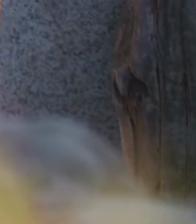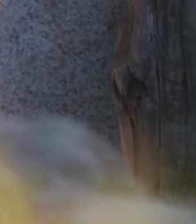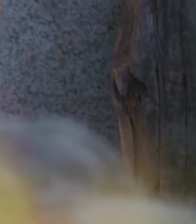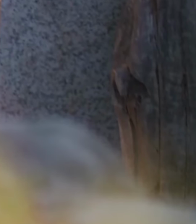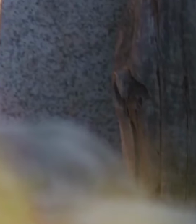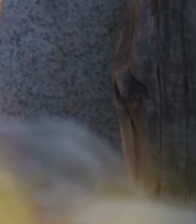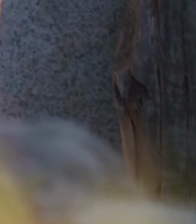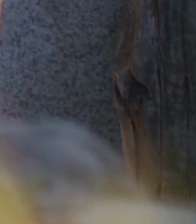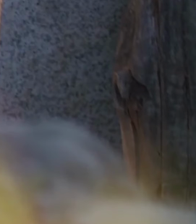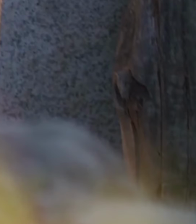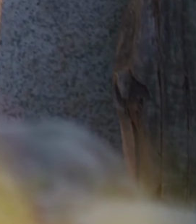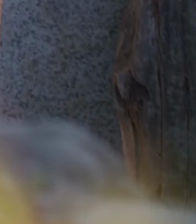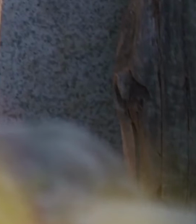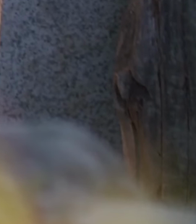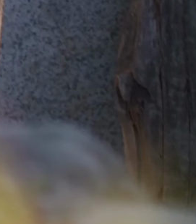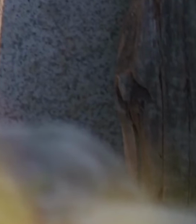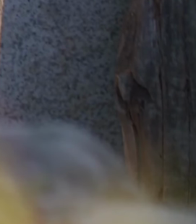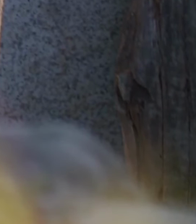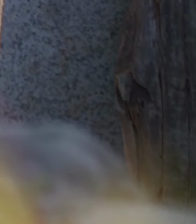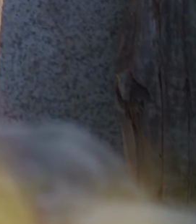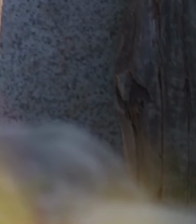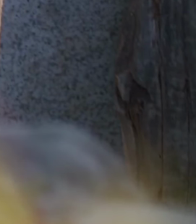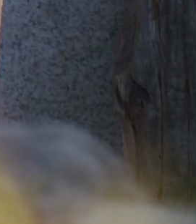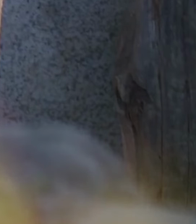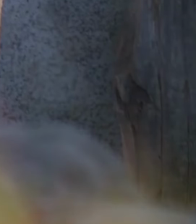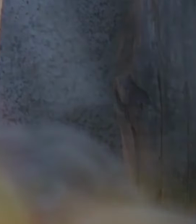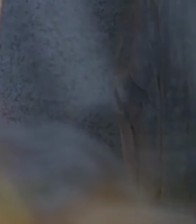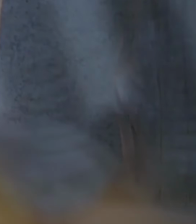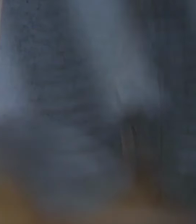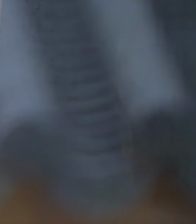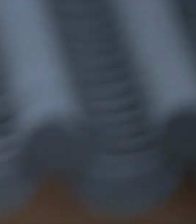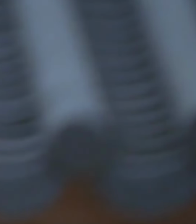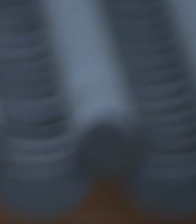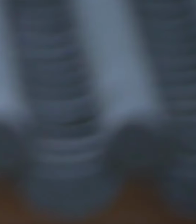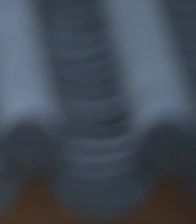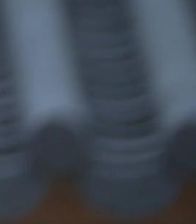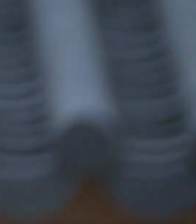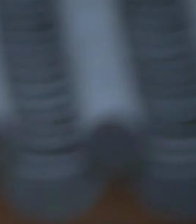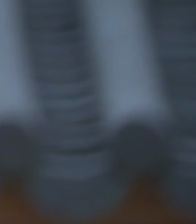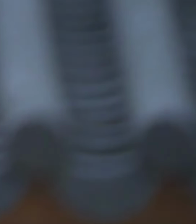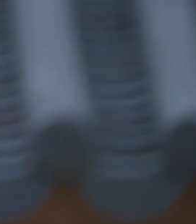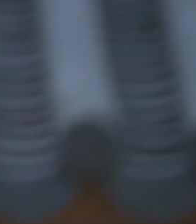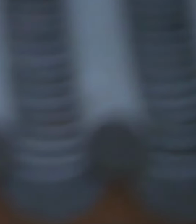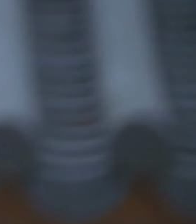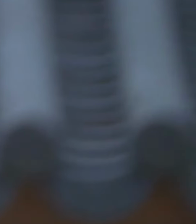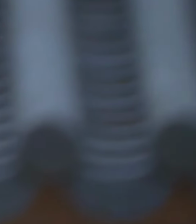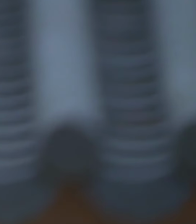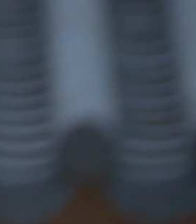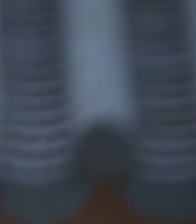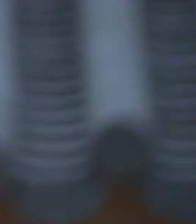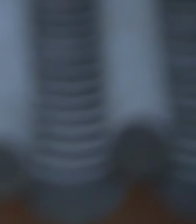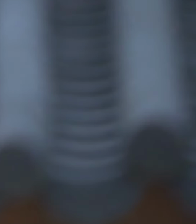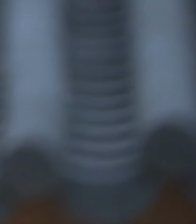수 있고 또 세미나 워크숍과 같은 다양한 모임과 함께 전통 홀예 그리고 스몰